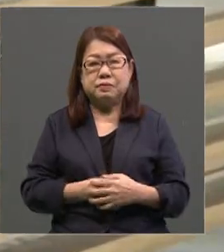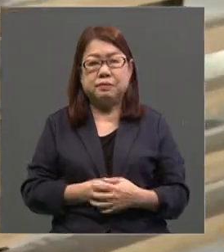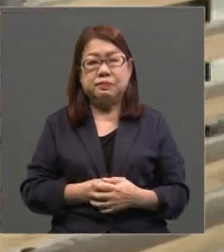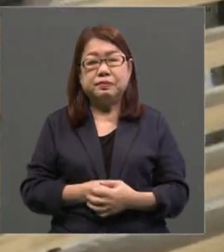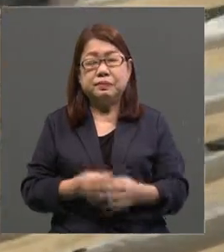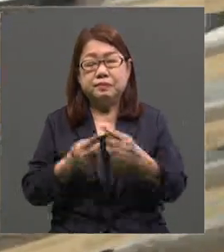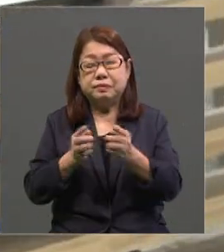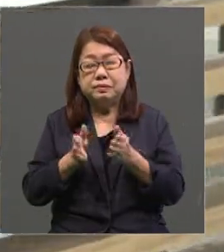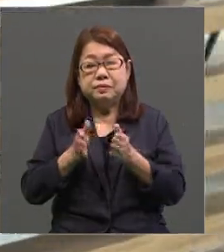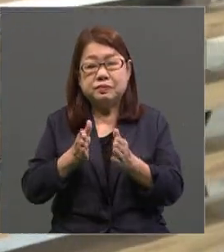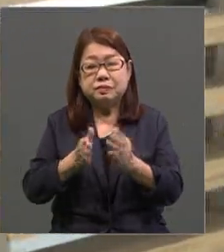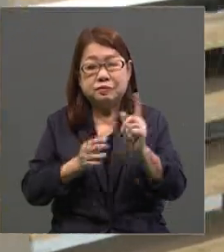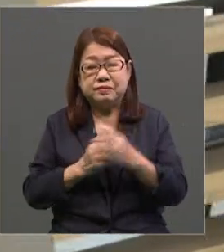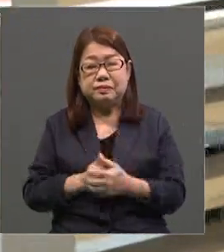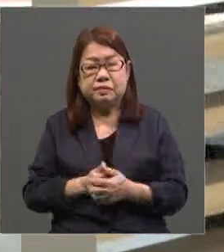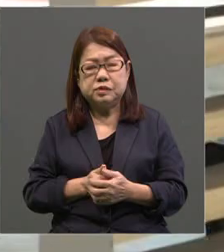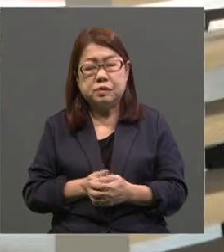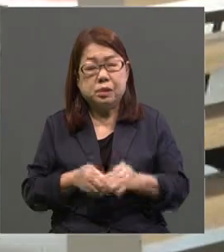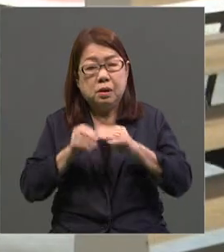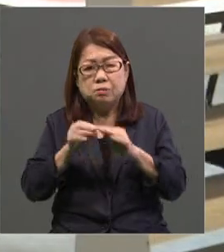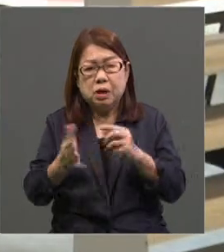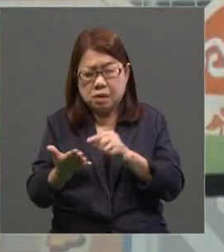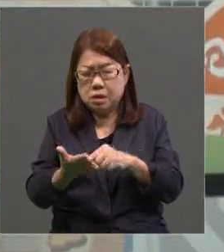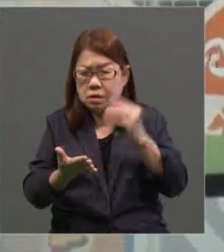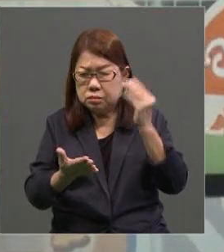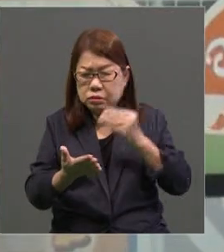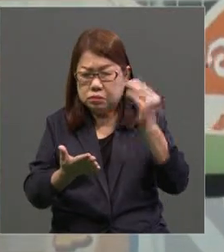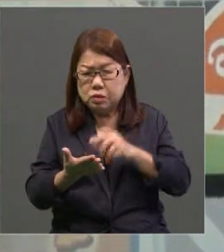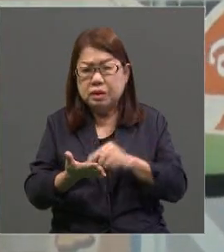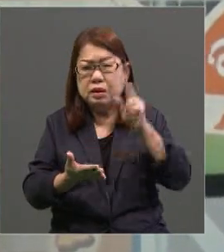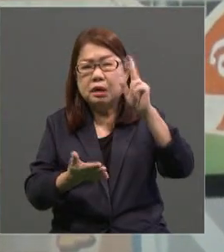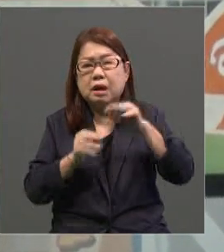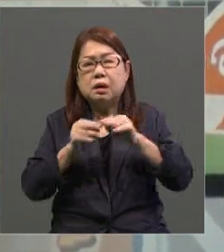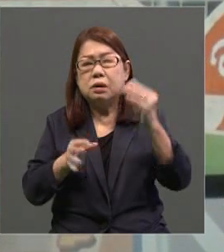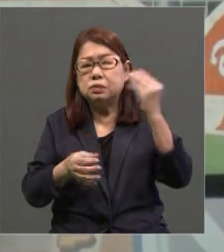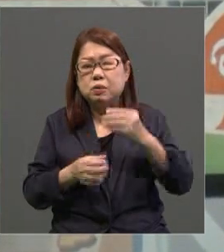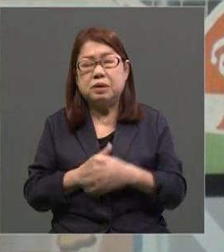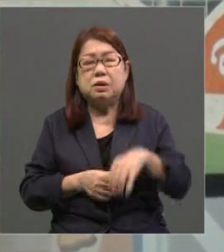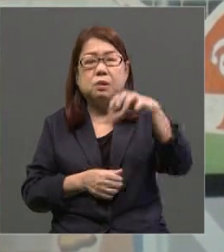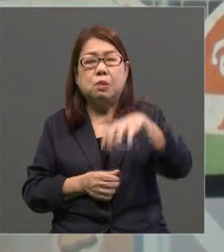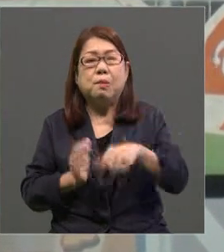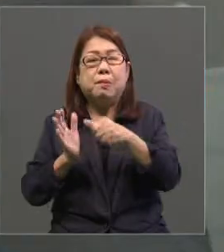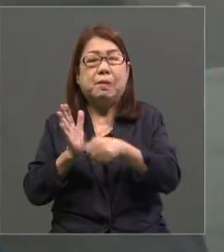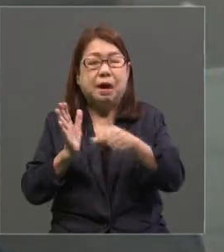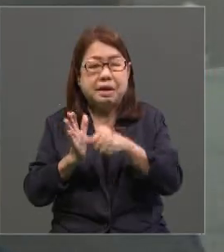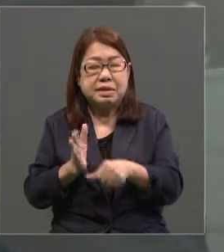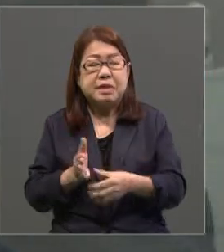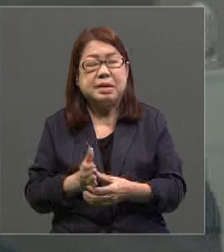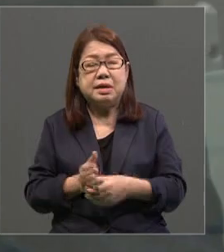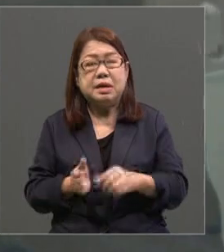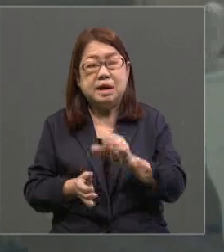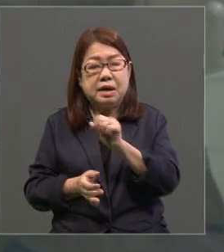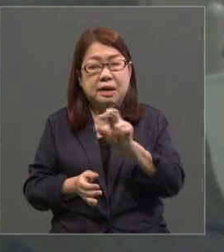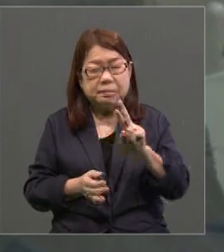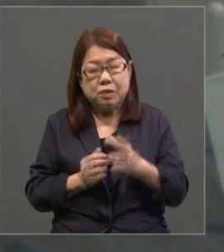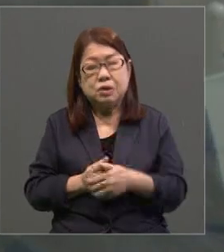ส่วนหน่วยงานที่มักจะถูกแอบอ้างก็ตามที่เราเคยอ่านข่าวกันมาทุกวันเนี่ยนะคะกรมสรรพากรกรมศุลกากรกรมสรร